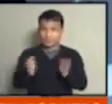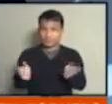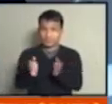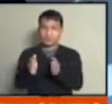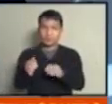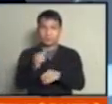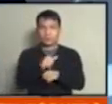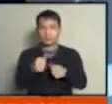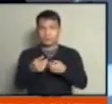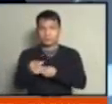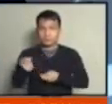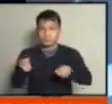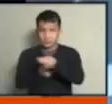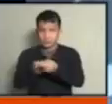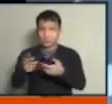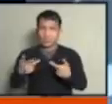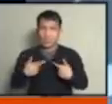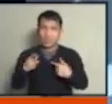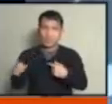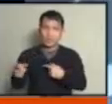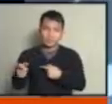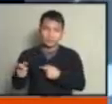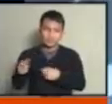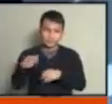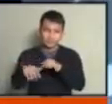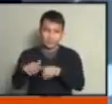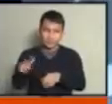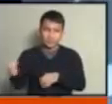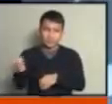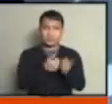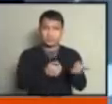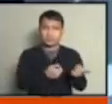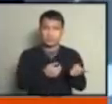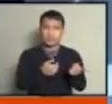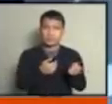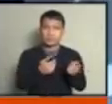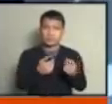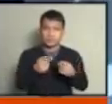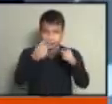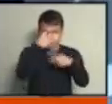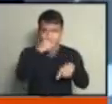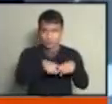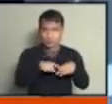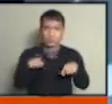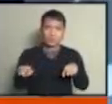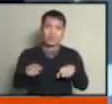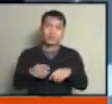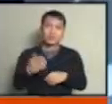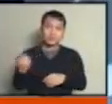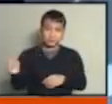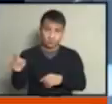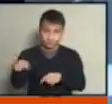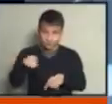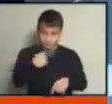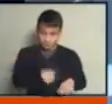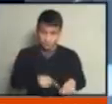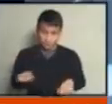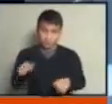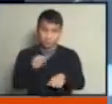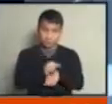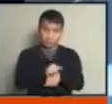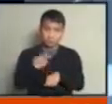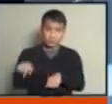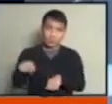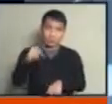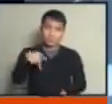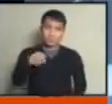tinutuluyan. Hanggang sa nagkaroon po sila ng mga establishment na naupahan, okay, nung mga incheck na nagtatrabaho po sa